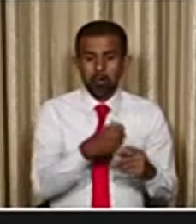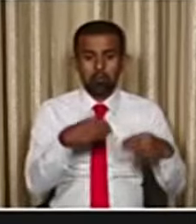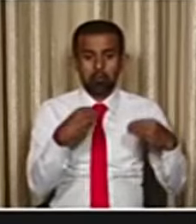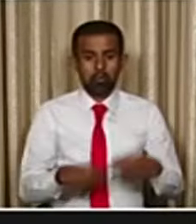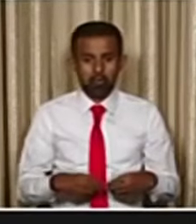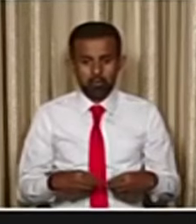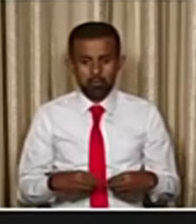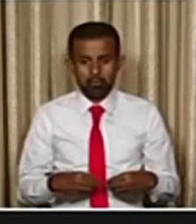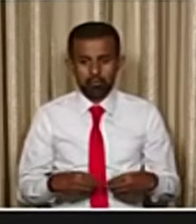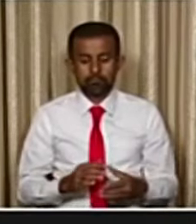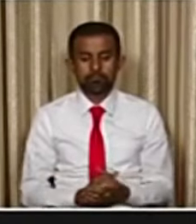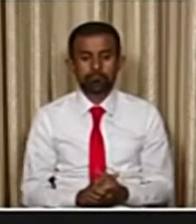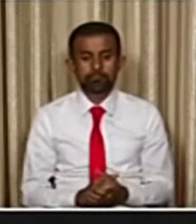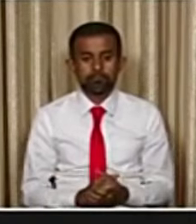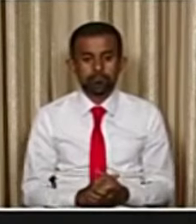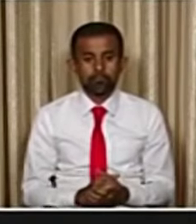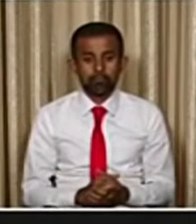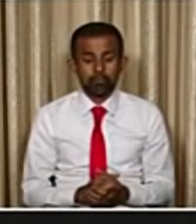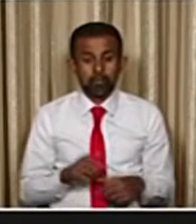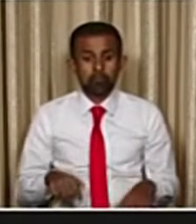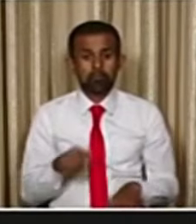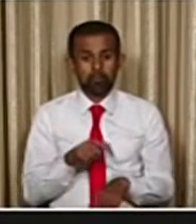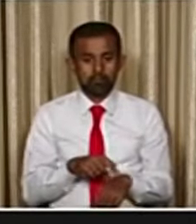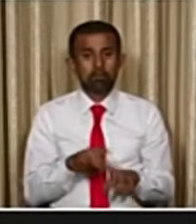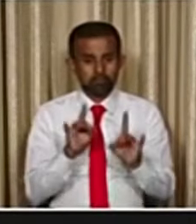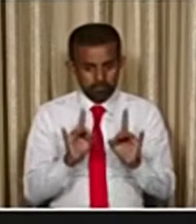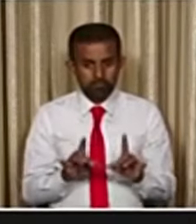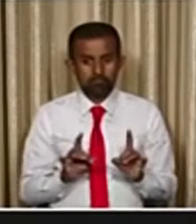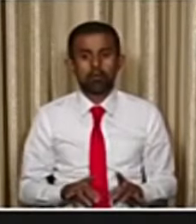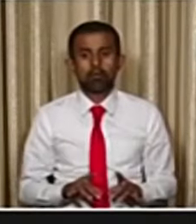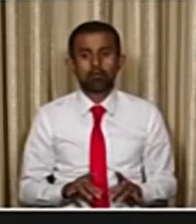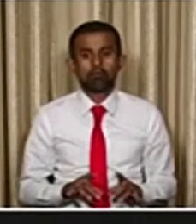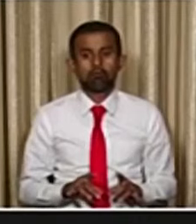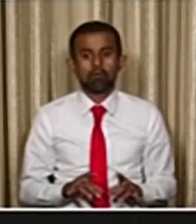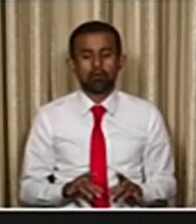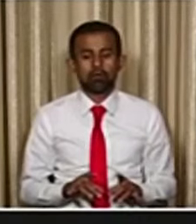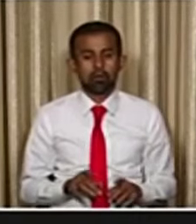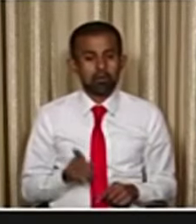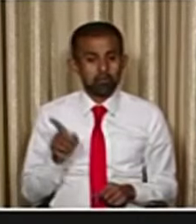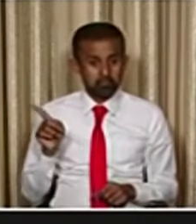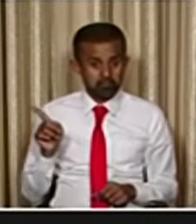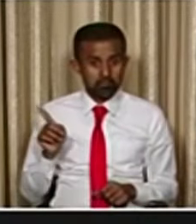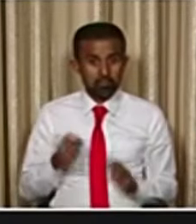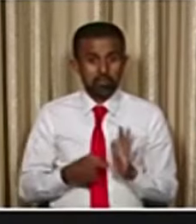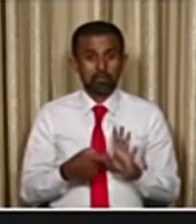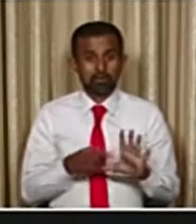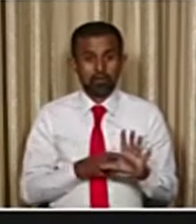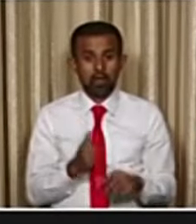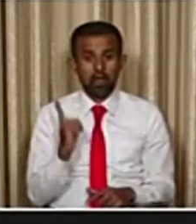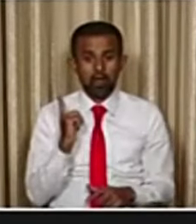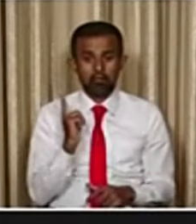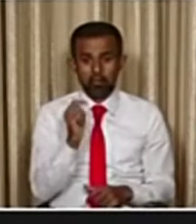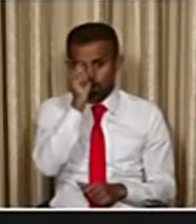වැට්ටුවා. ගරු නියෝජ්‍ය කතානායකතුමනි මේ පාරත් ඒ විදිහේ විශ්වාසයක් තියෙනවා. මේ අය අරදින්නේ